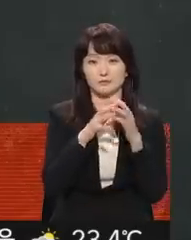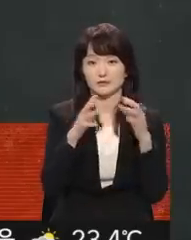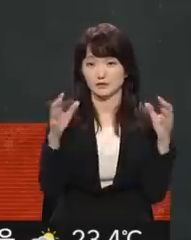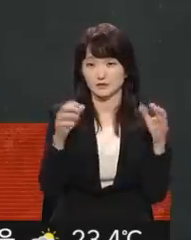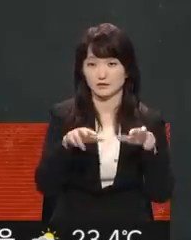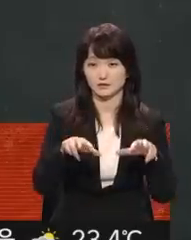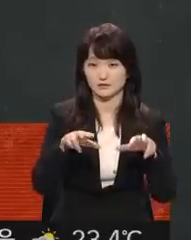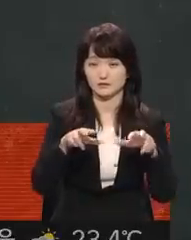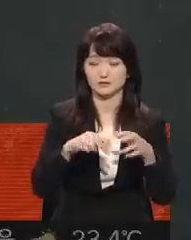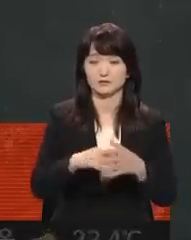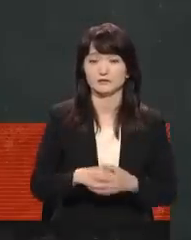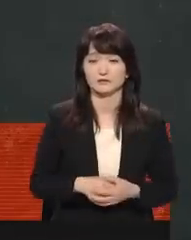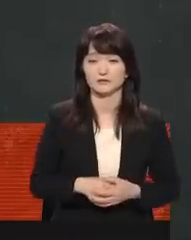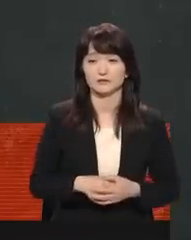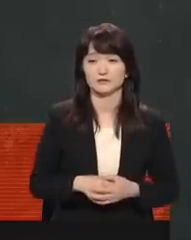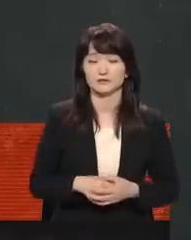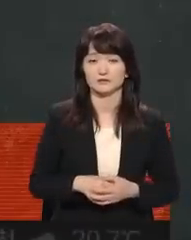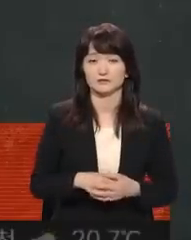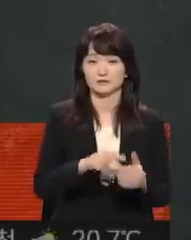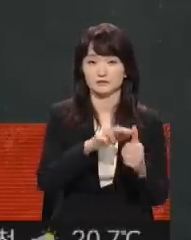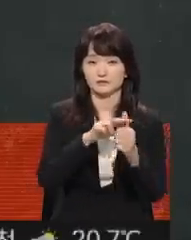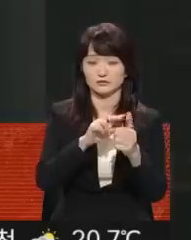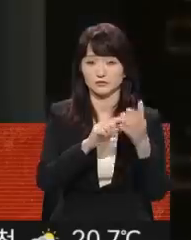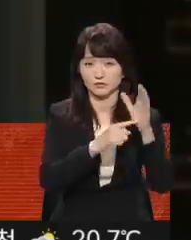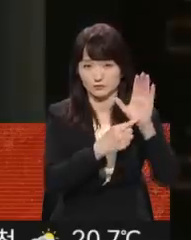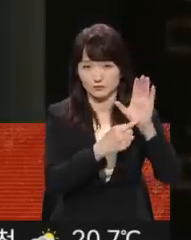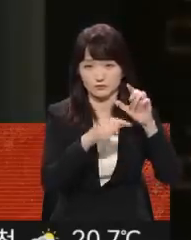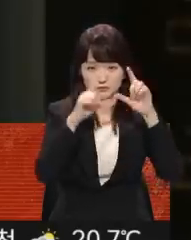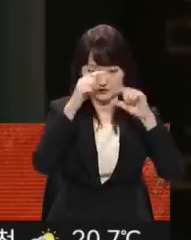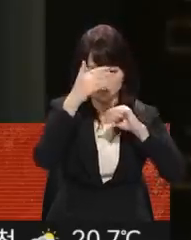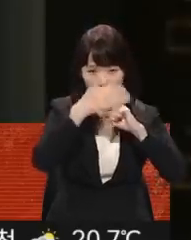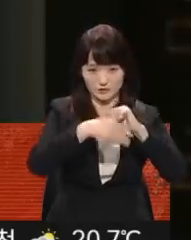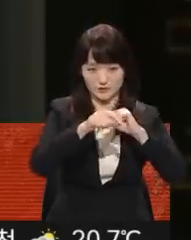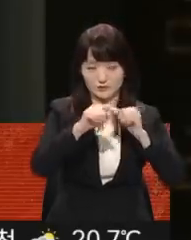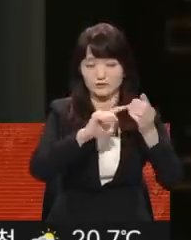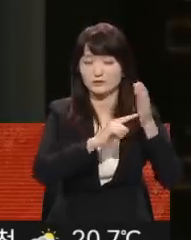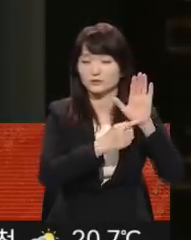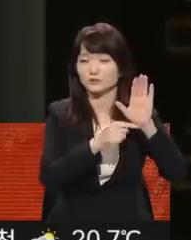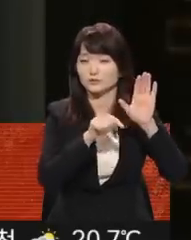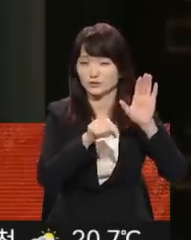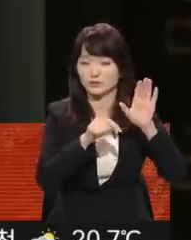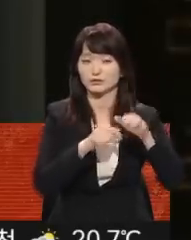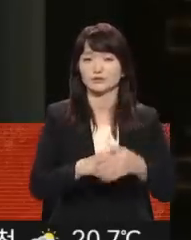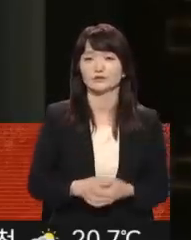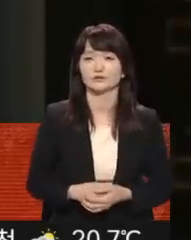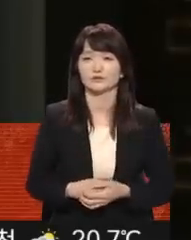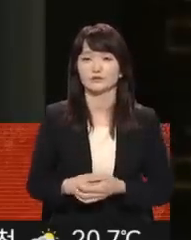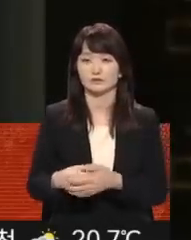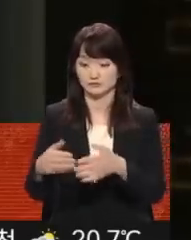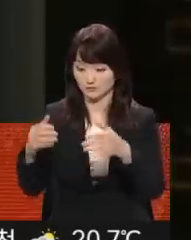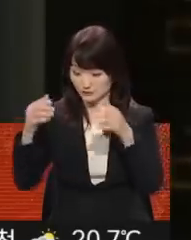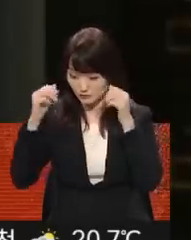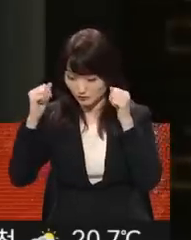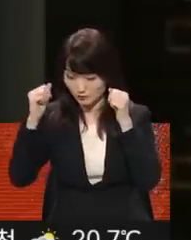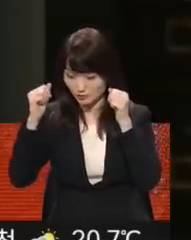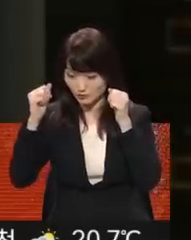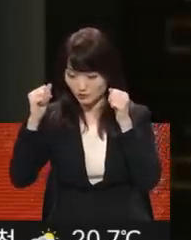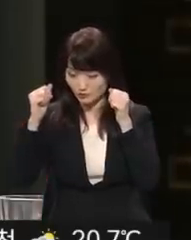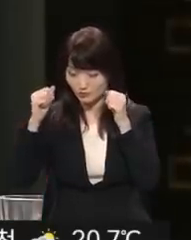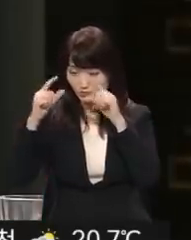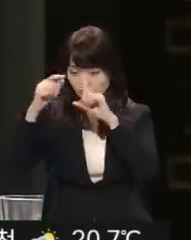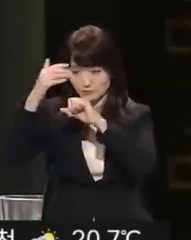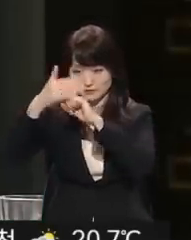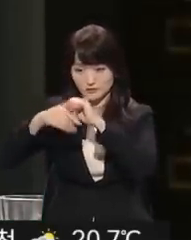얘기가 바로 지금 보시는 그 신상공개 당시 때 이렇게 공개가 됐던 사진과이 졸업의 앨범 속에서의 사진